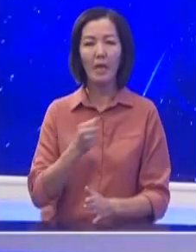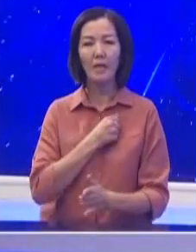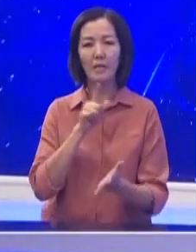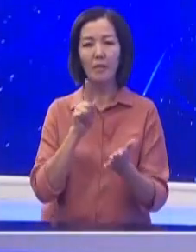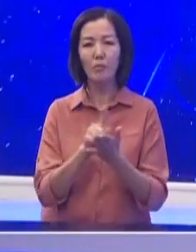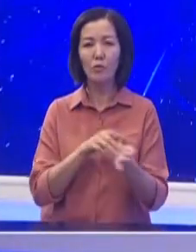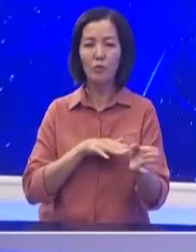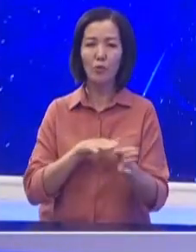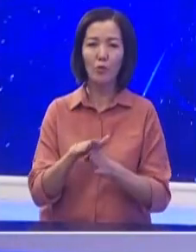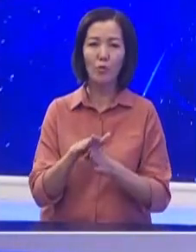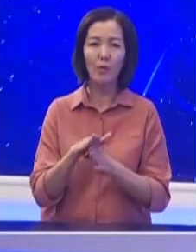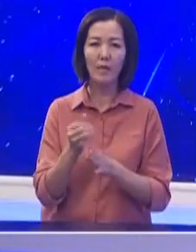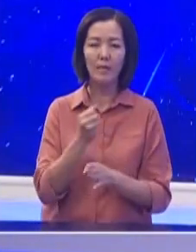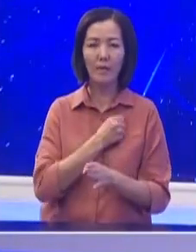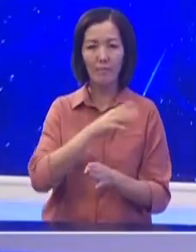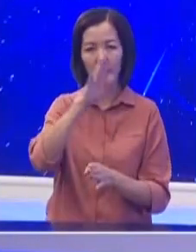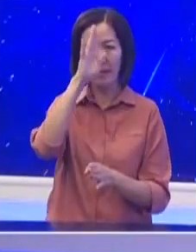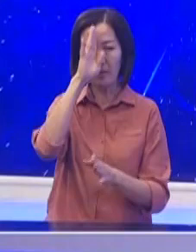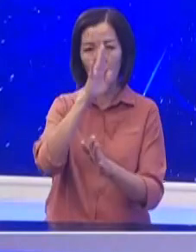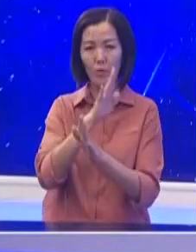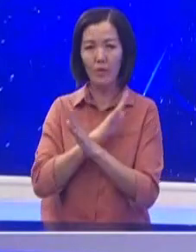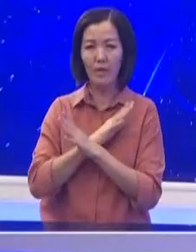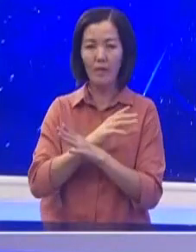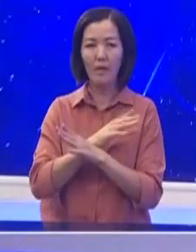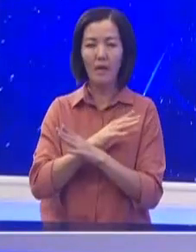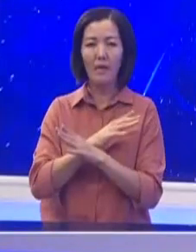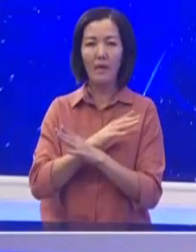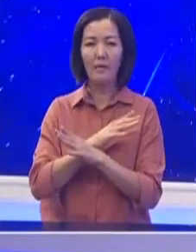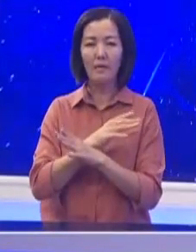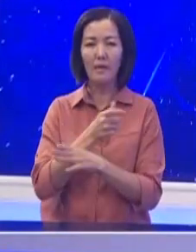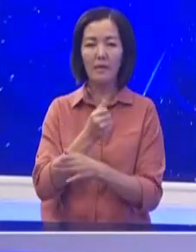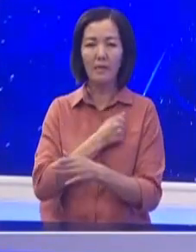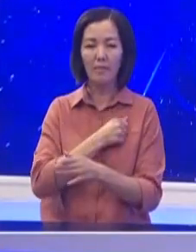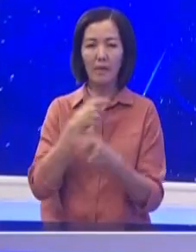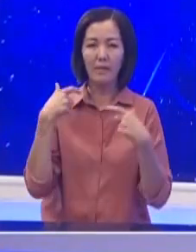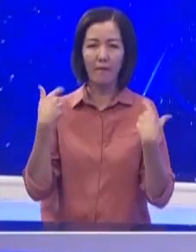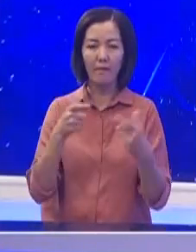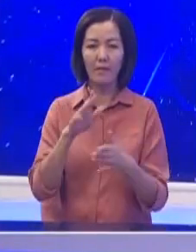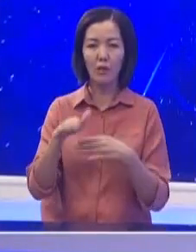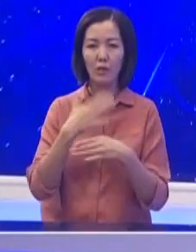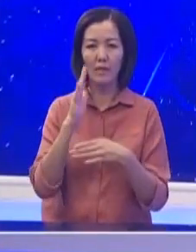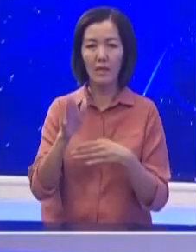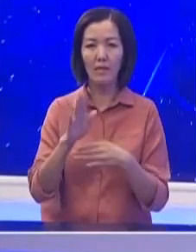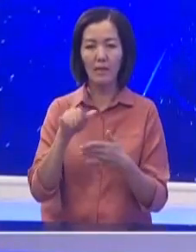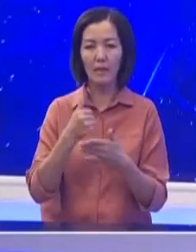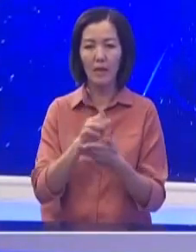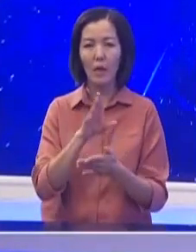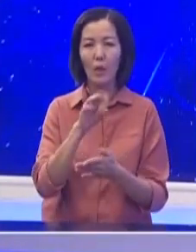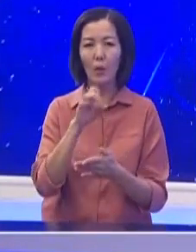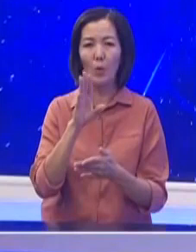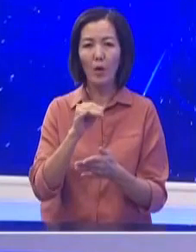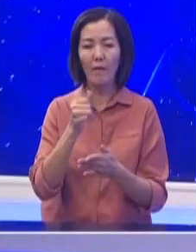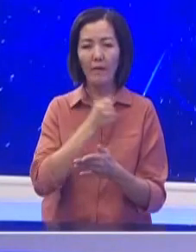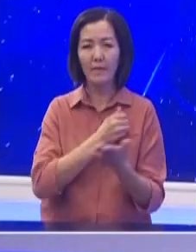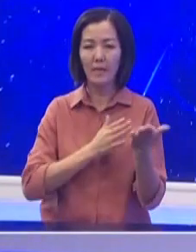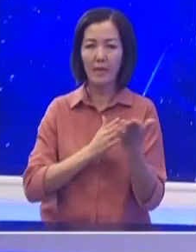Әскери борышын өтеу барысында сарбаз өліміне жол берген офицерлер жазаланады. Бұл туралы мемлекет басшысы мәлімдеді. Қасым Жомарт Тоқаев әскери